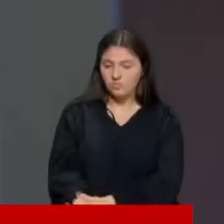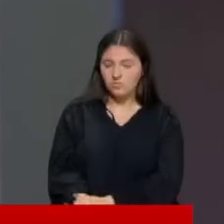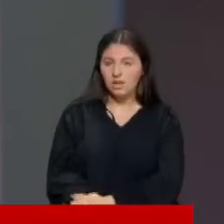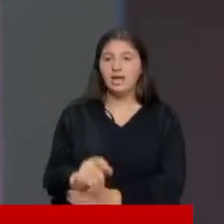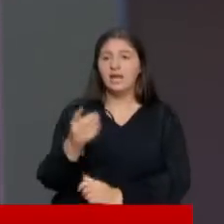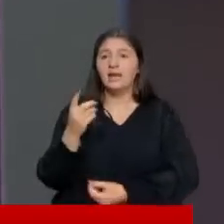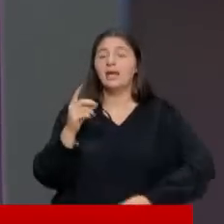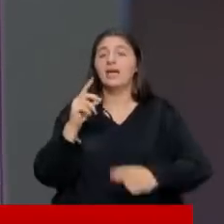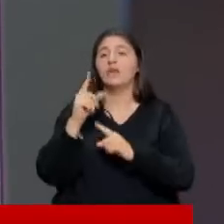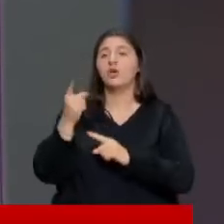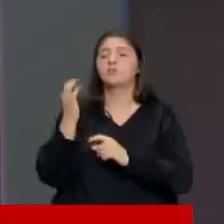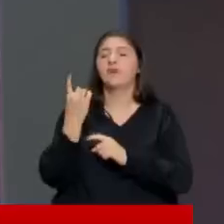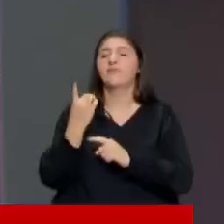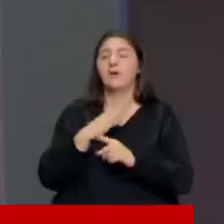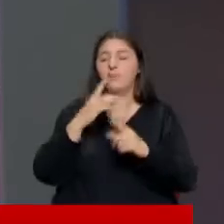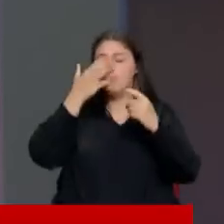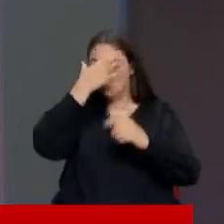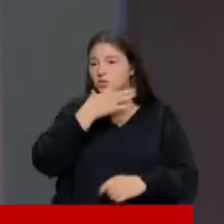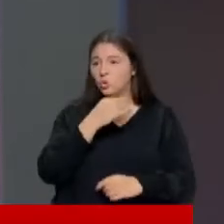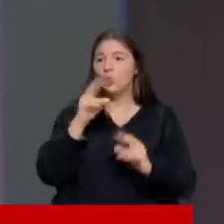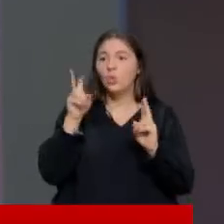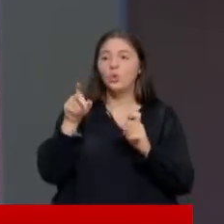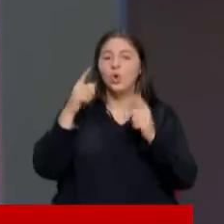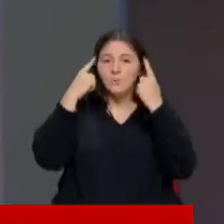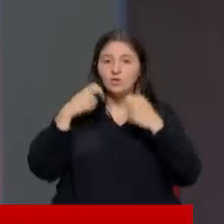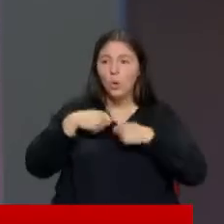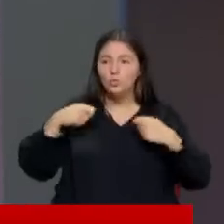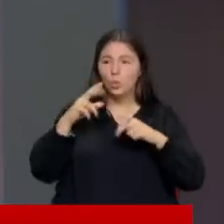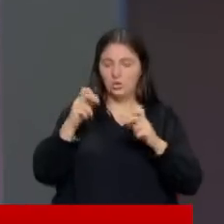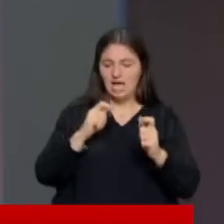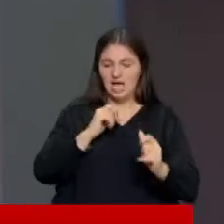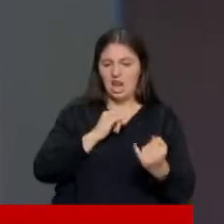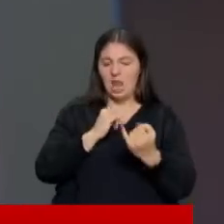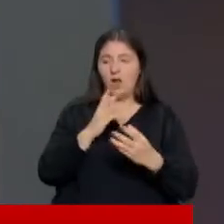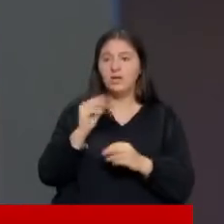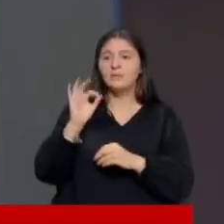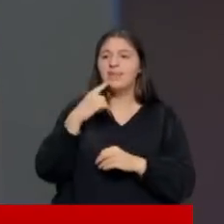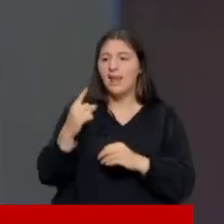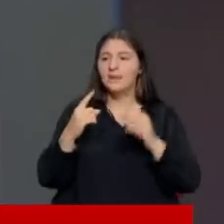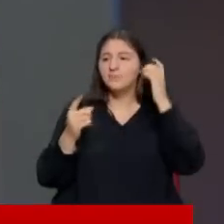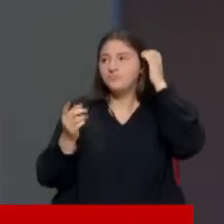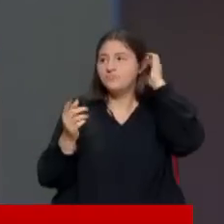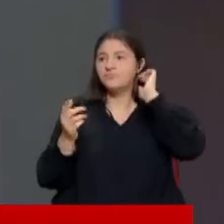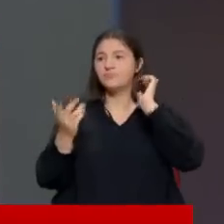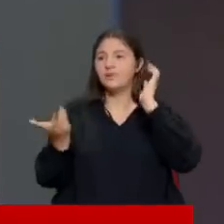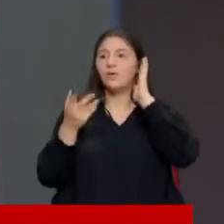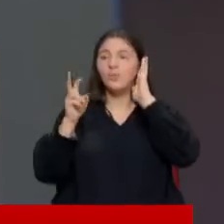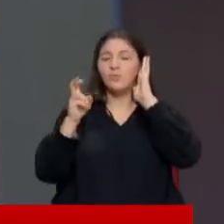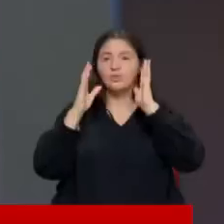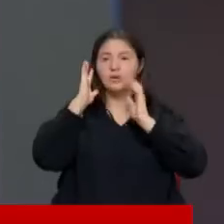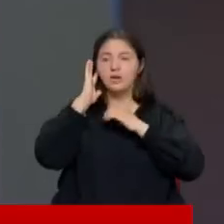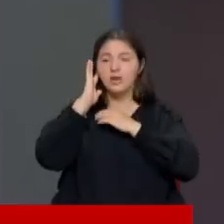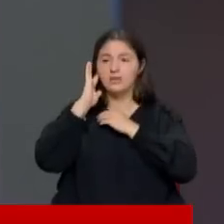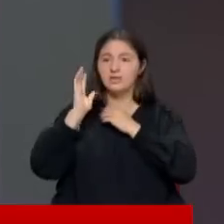İlker şöyle bir şey var bu hani başörtüsü meselesi tartışılırken hep şey derlerdi ya Yani mesele